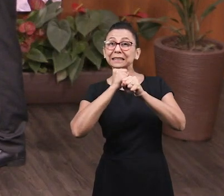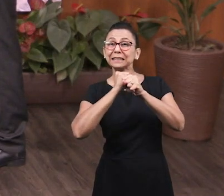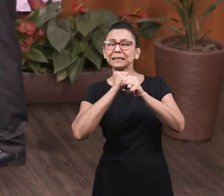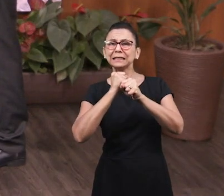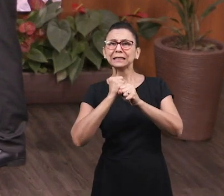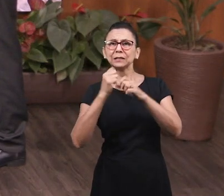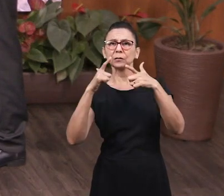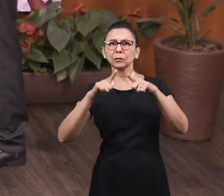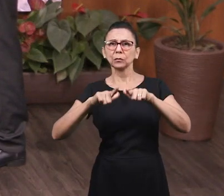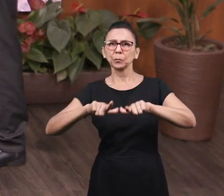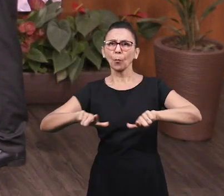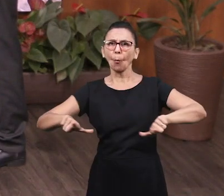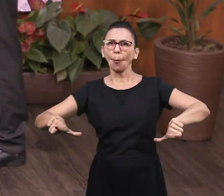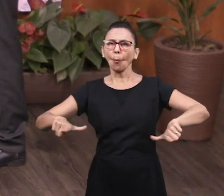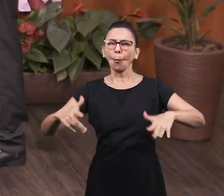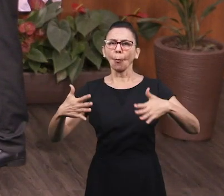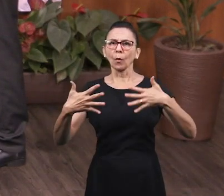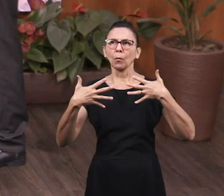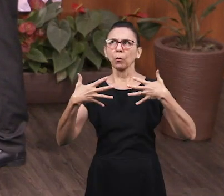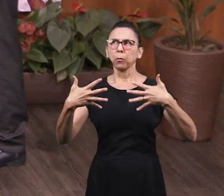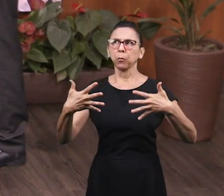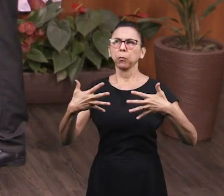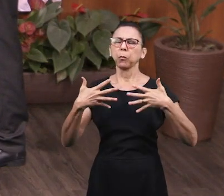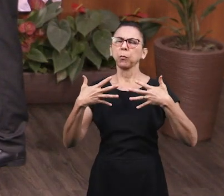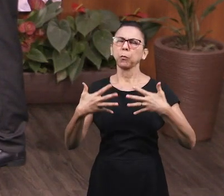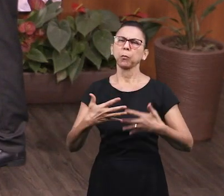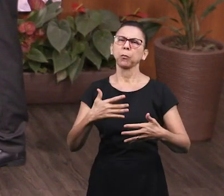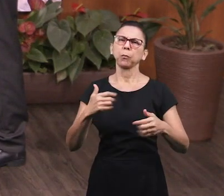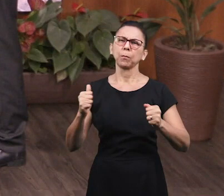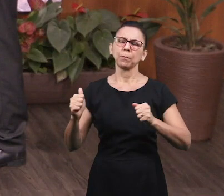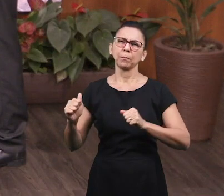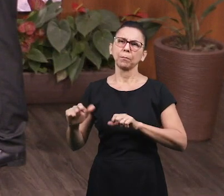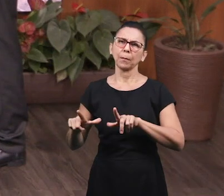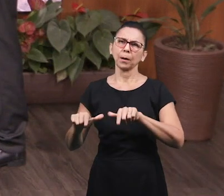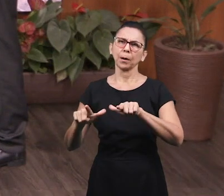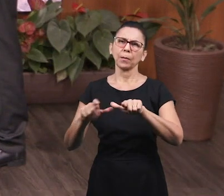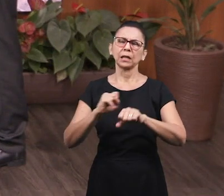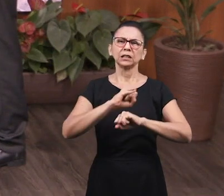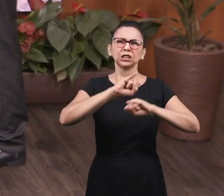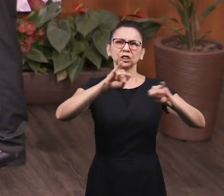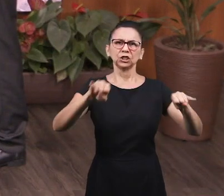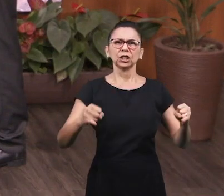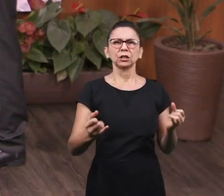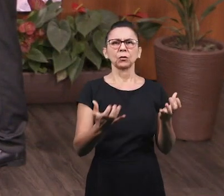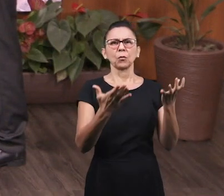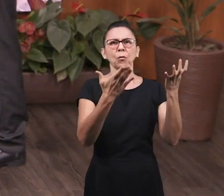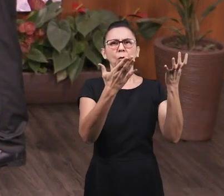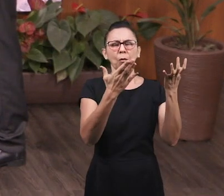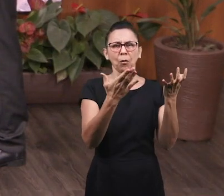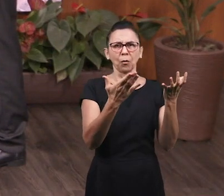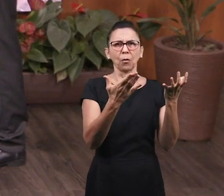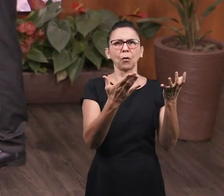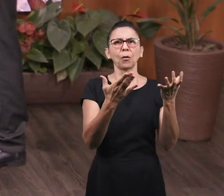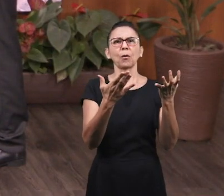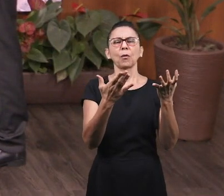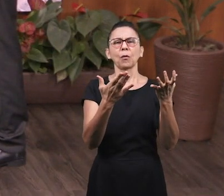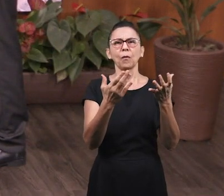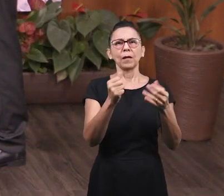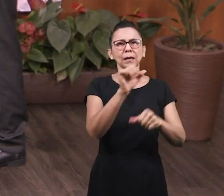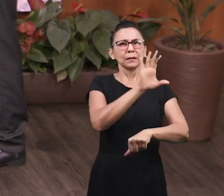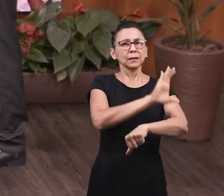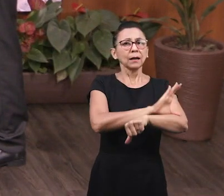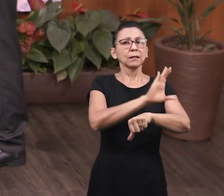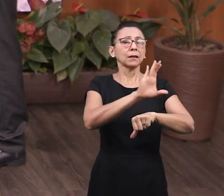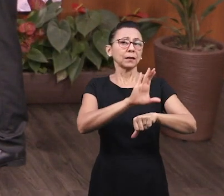pris 40 ans par le désert, jusqu'à arriver à Jéricho, la frontière avec Canaan, pendant toute cette